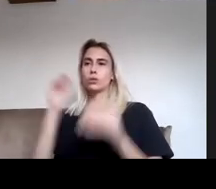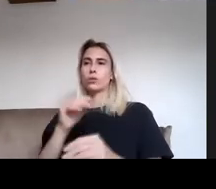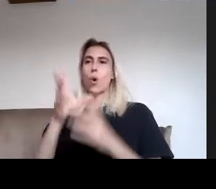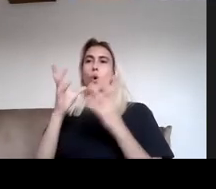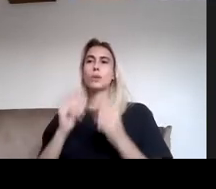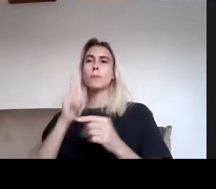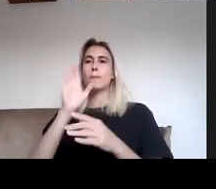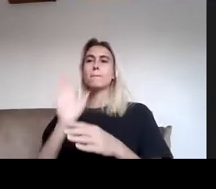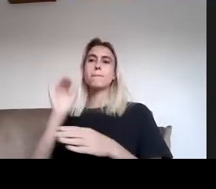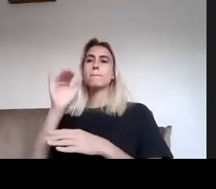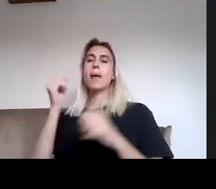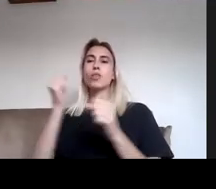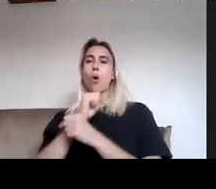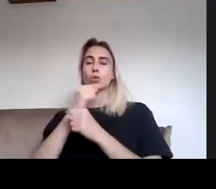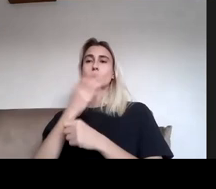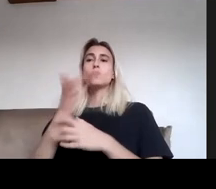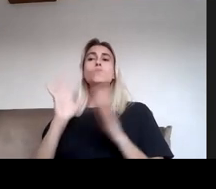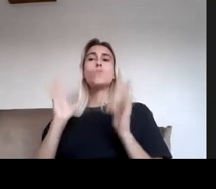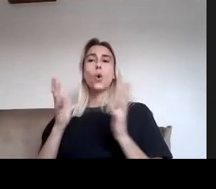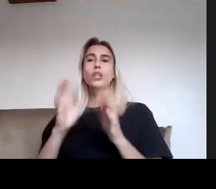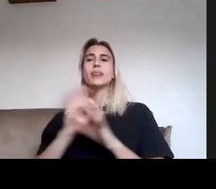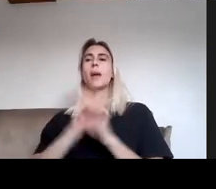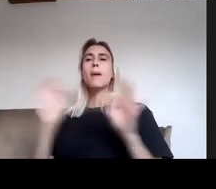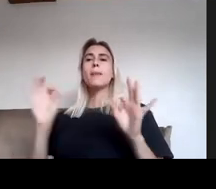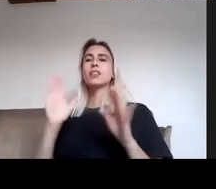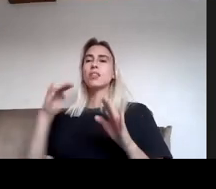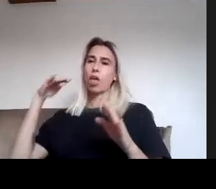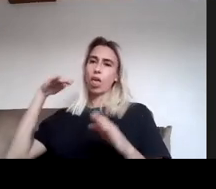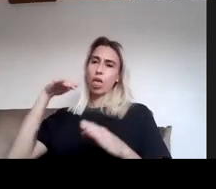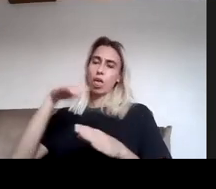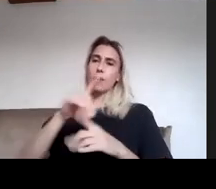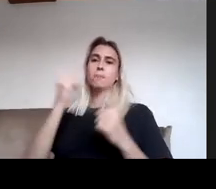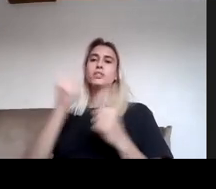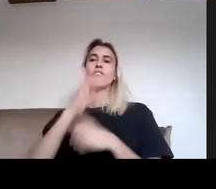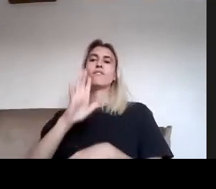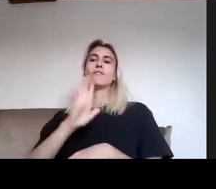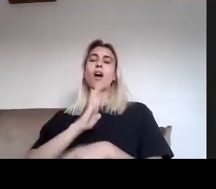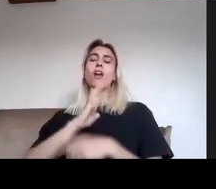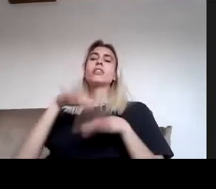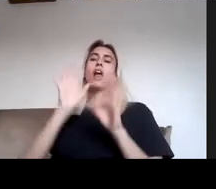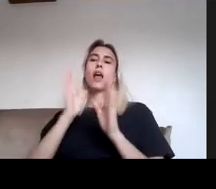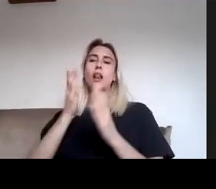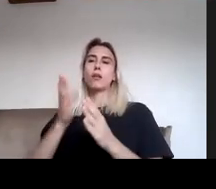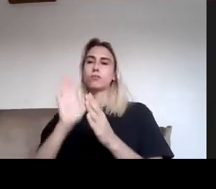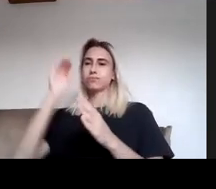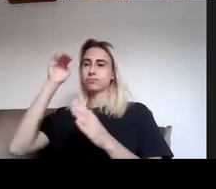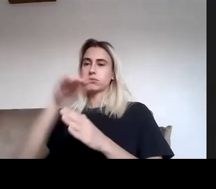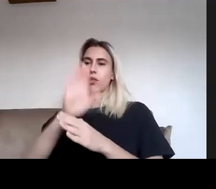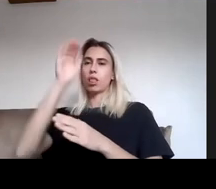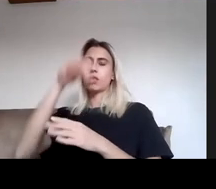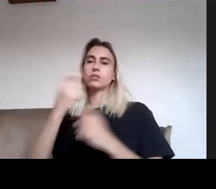bir beton fakat bozuk ve tamamen eğimle ilgili herhangi bir durum söz konusu değil ve neredeyse